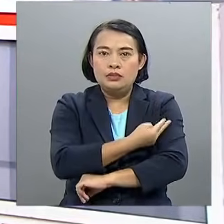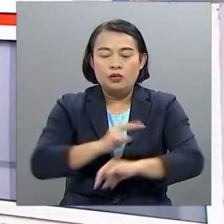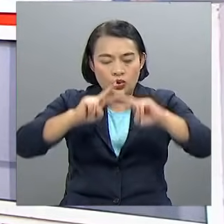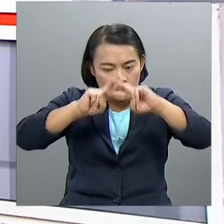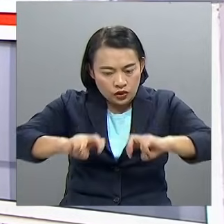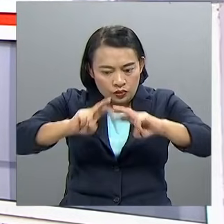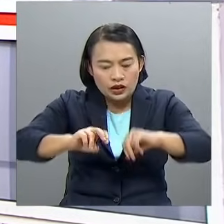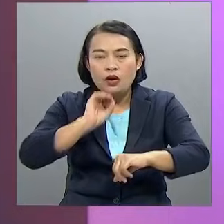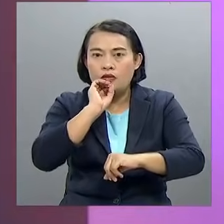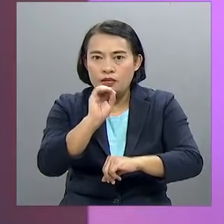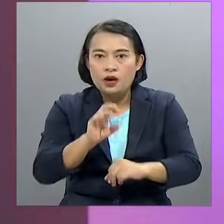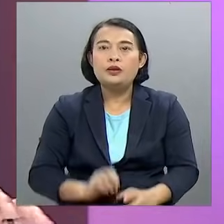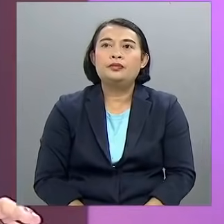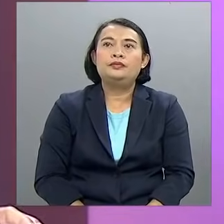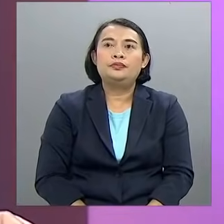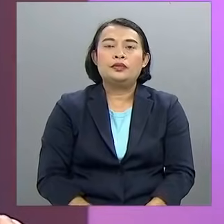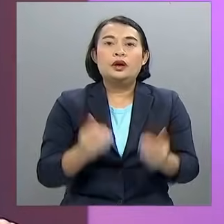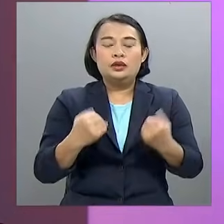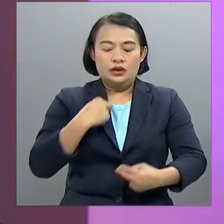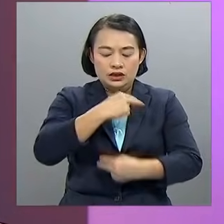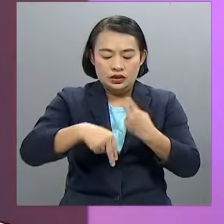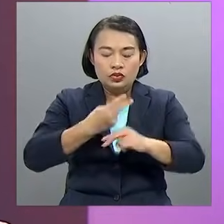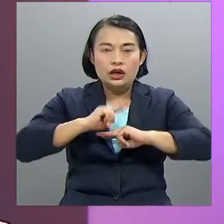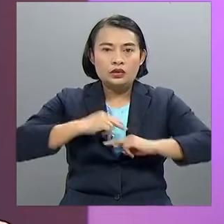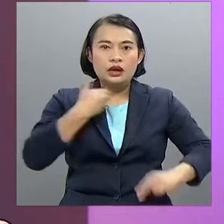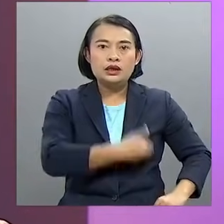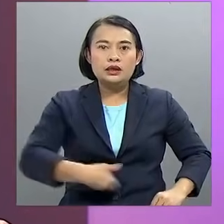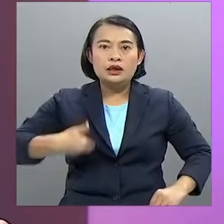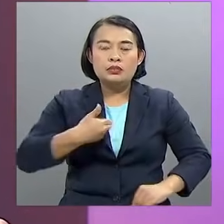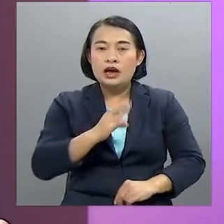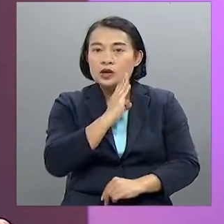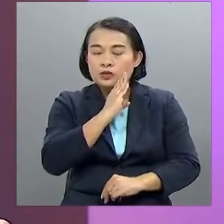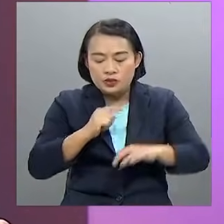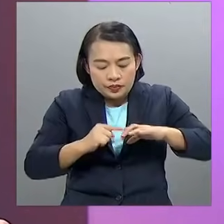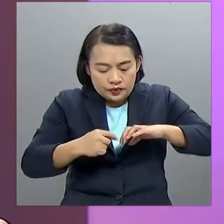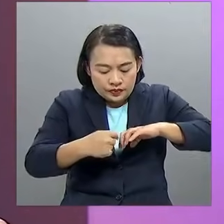นะครับดูแลสุขภาพในช่วงนี้ด้วยนะครับเพราะว่าเกิดเค้ากันเริ่มขึ้นมารับรองเลยว่าใช้ชีวิตในช่วงนั้นไม่มีความสุขแน่ๆ